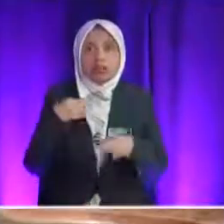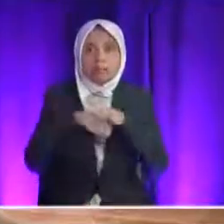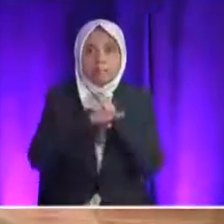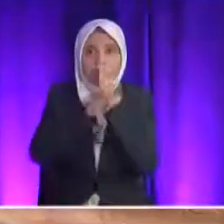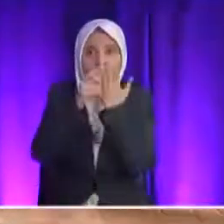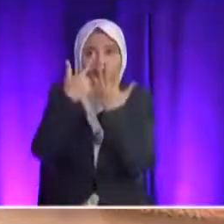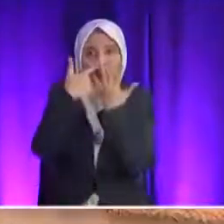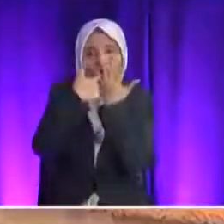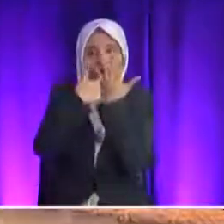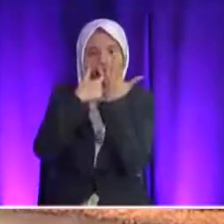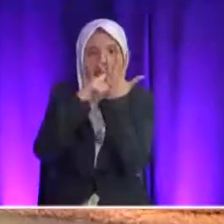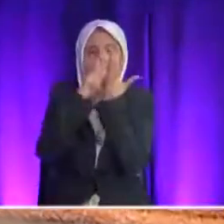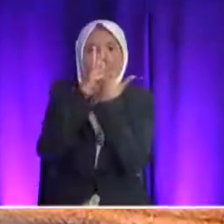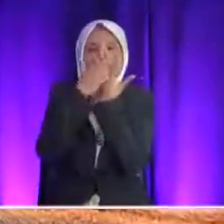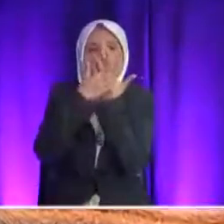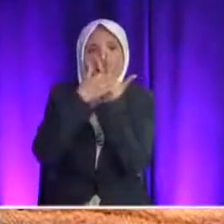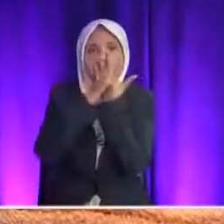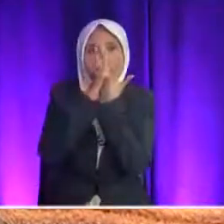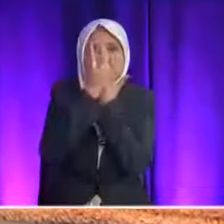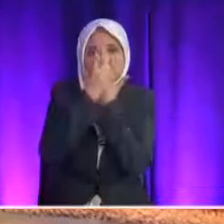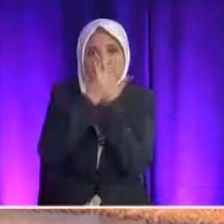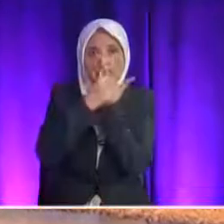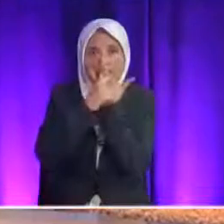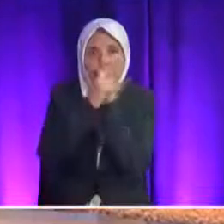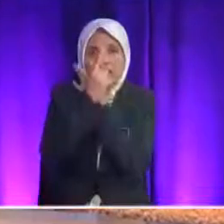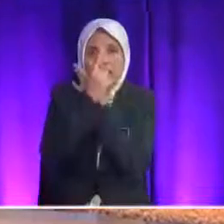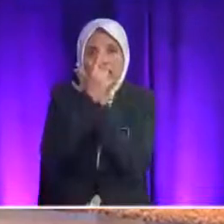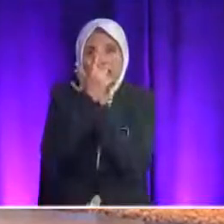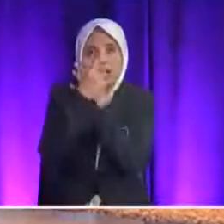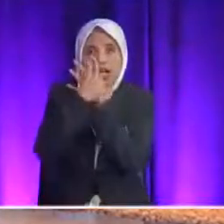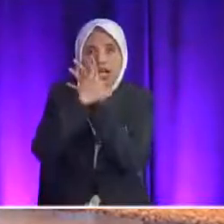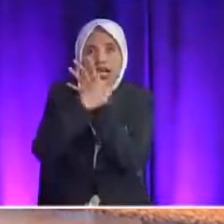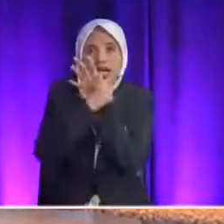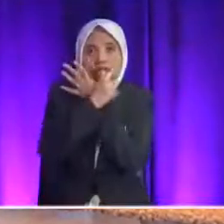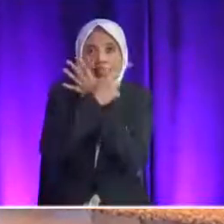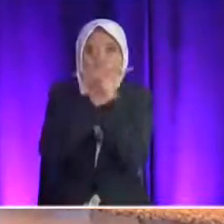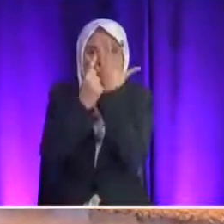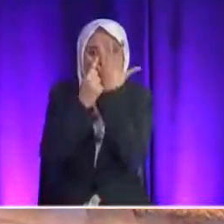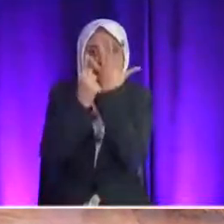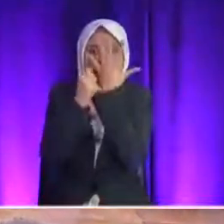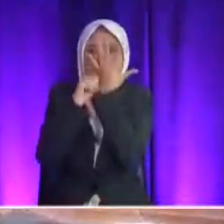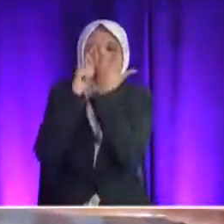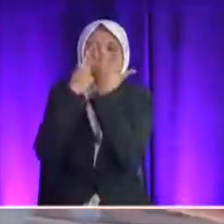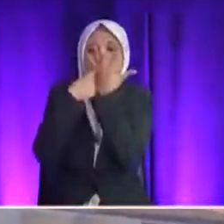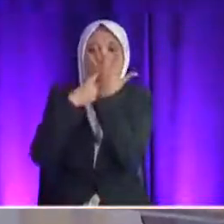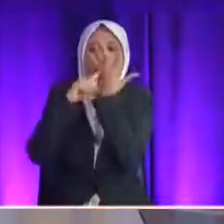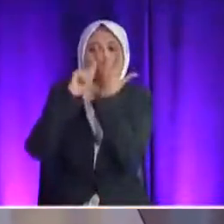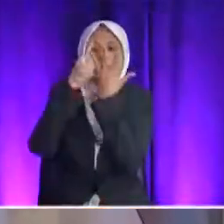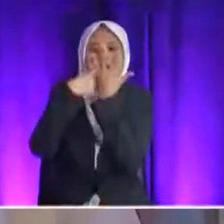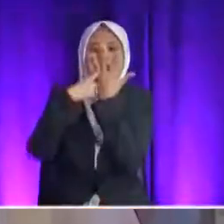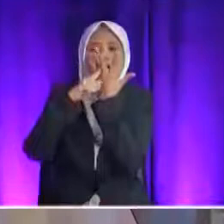jaring itu jadi kita udah dicuci kesini napa celana Ahsan setelah tuh celah-celah